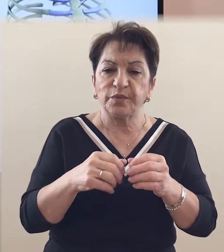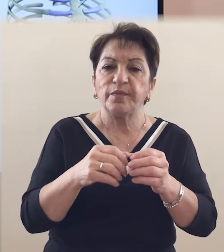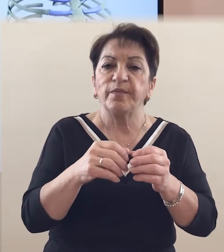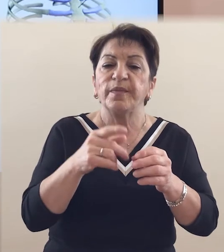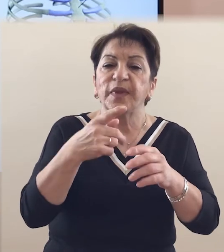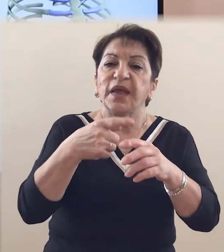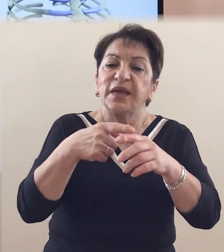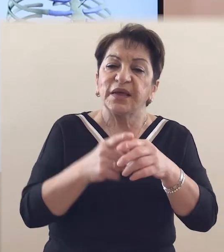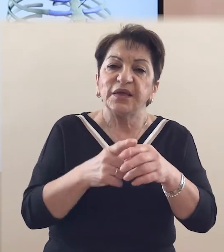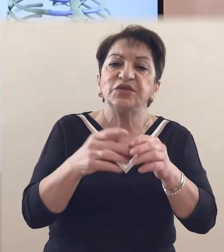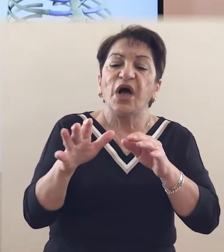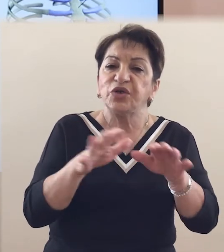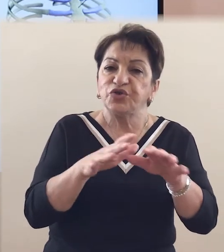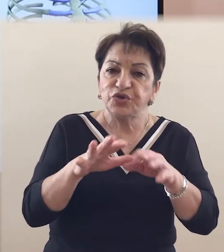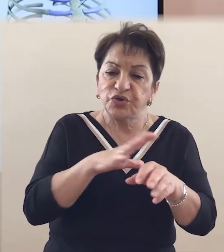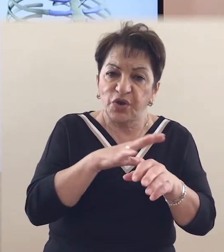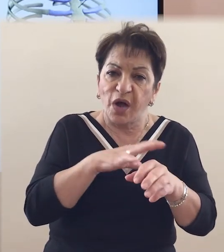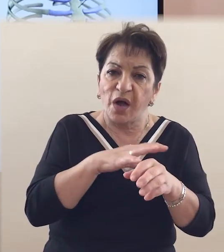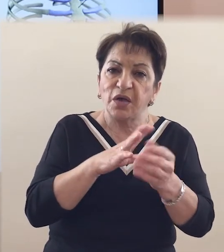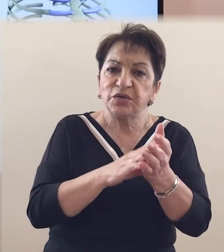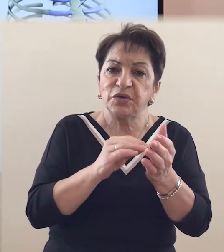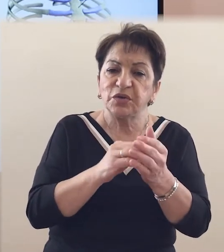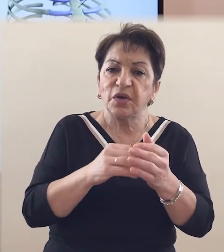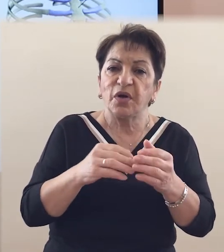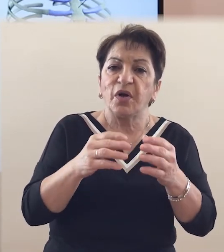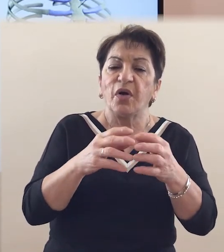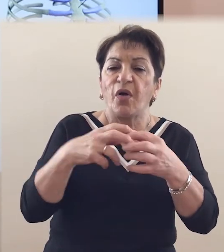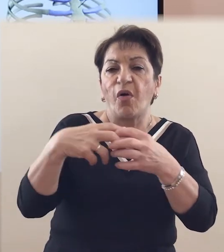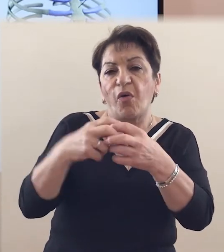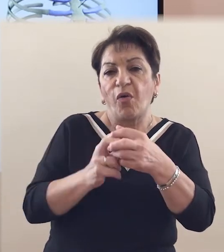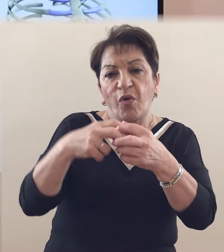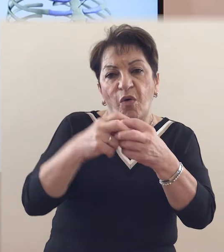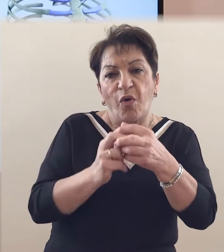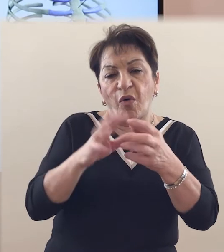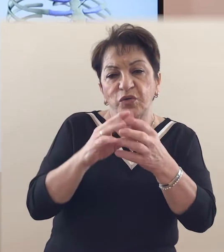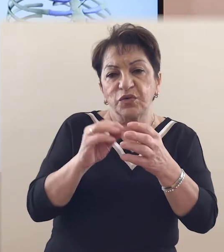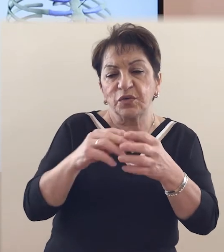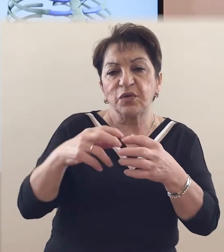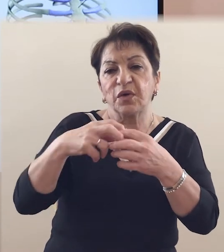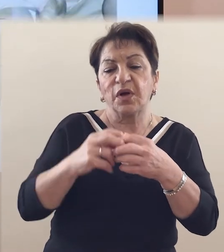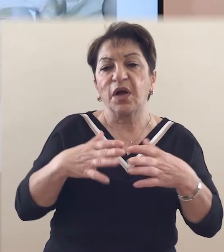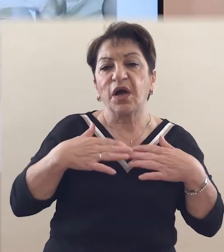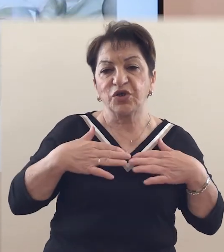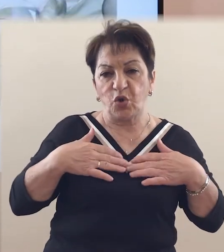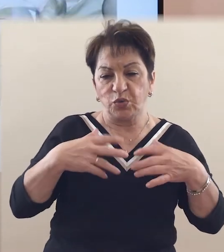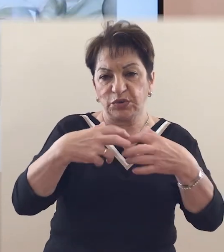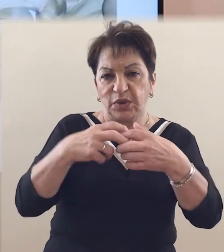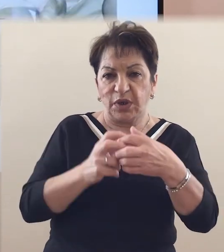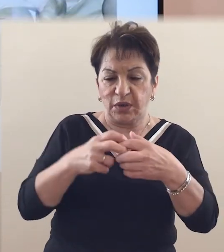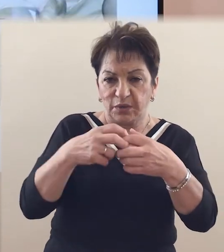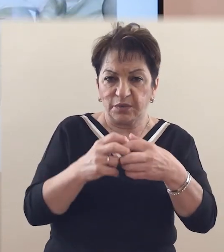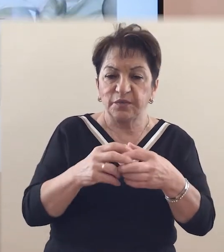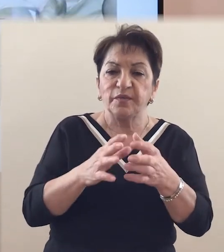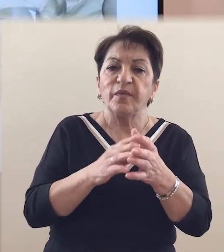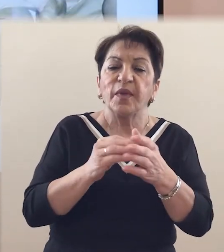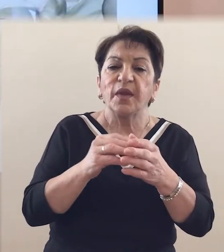Կիսաշարժ միացման օրինակ է նաև կողոսկրերի ամրացումը աճառներով կրծոսկրին։ Ուսումնասիրենք